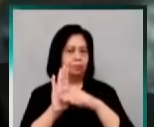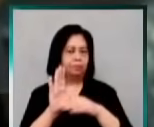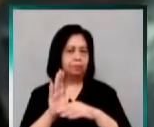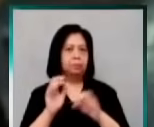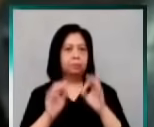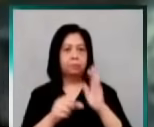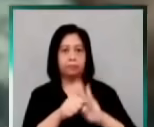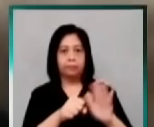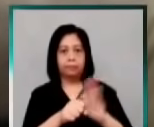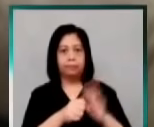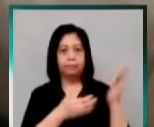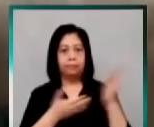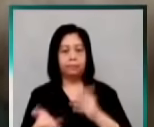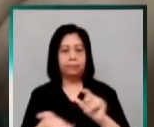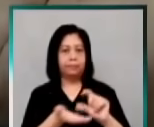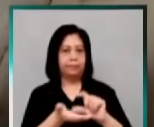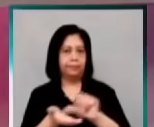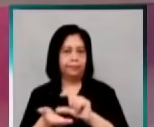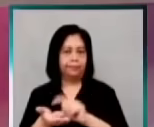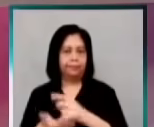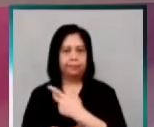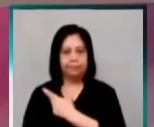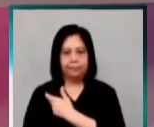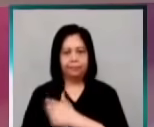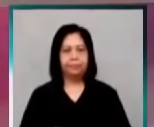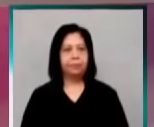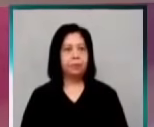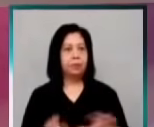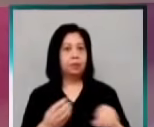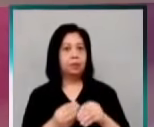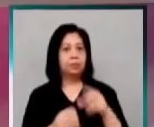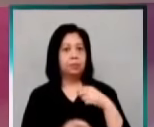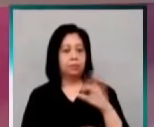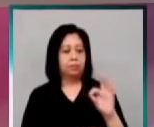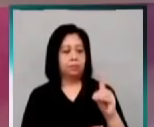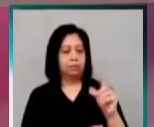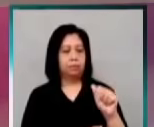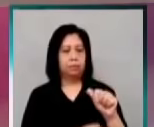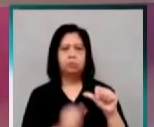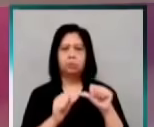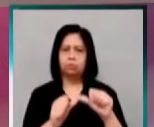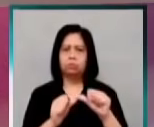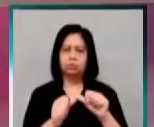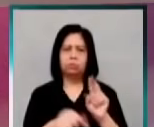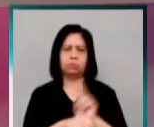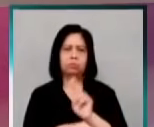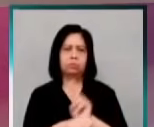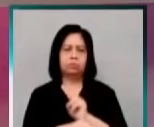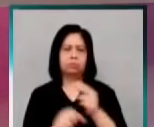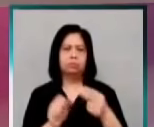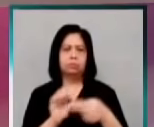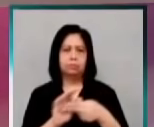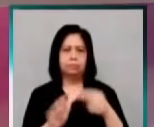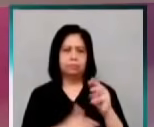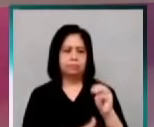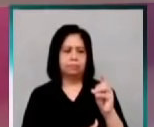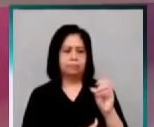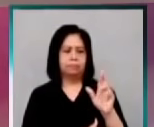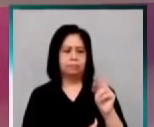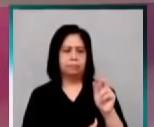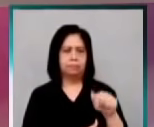supply ng bakuna. Dagdag pa ng FDA, tuloy pa rin ang paggamit ng bakuna ng Moderna sa Pilipinas. Yan ay